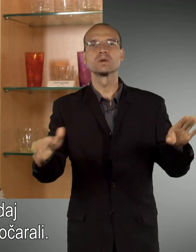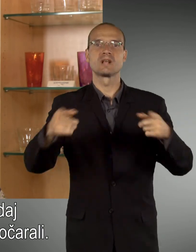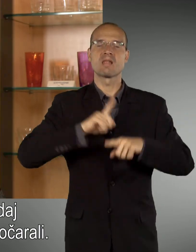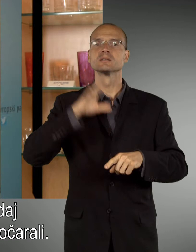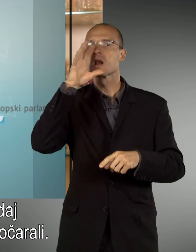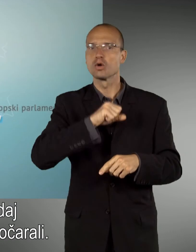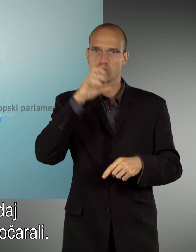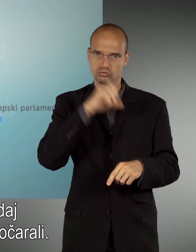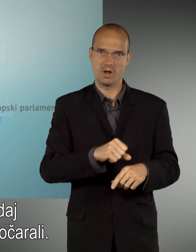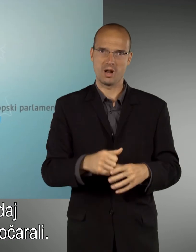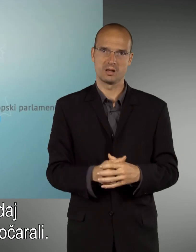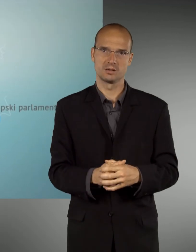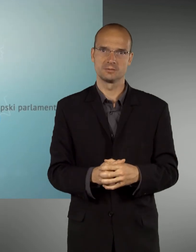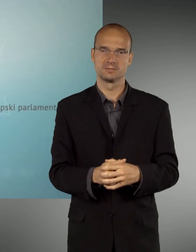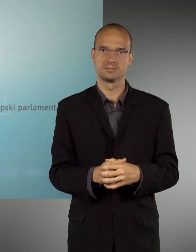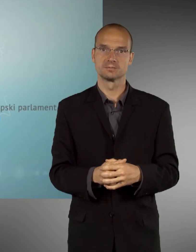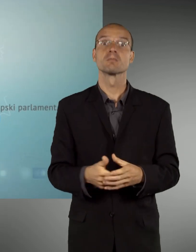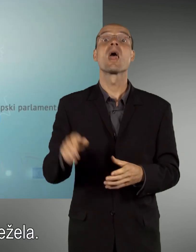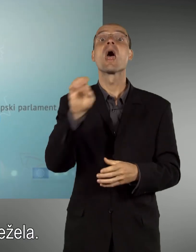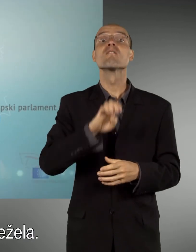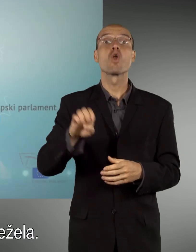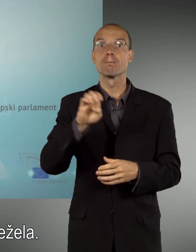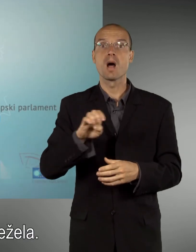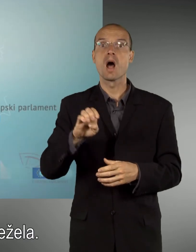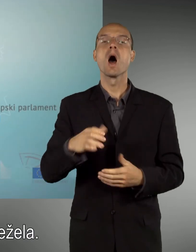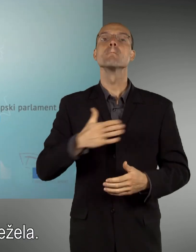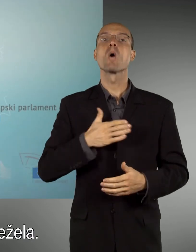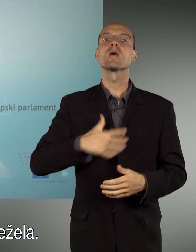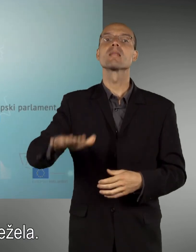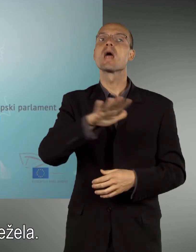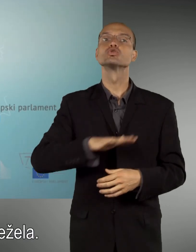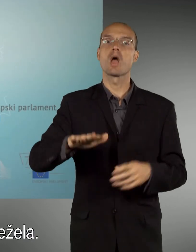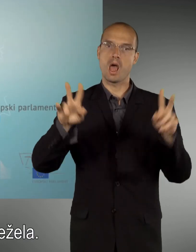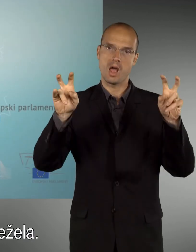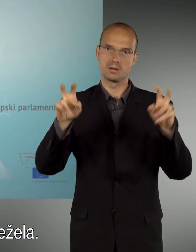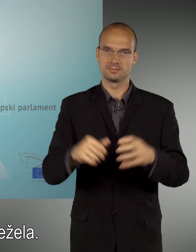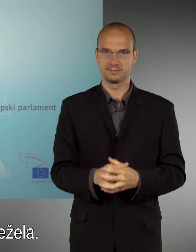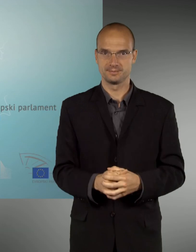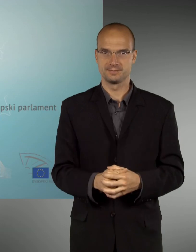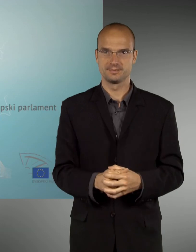razočarali. Evropa, moja dežela.